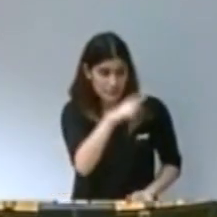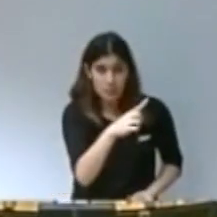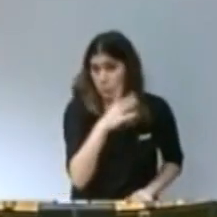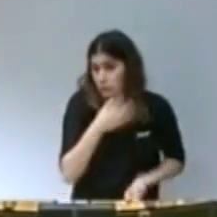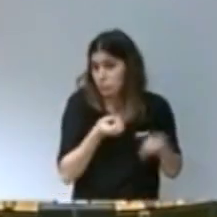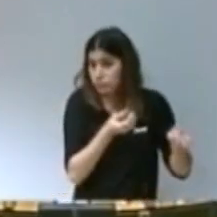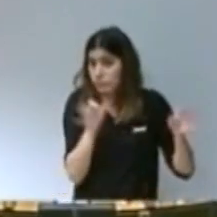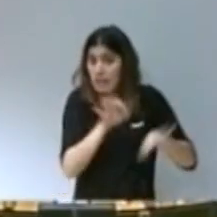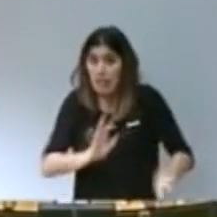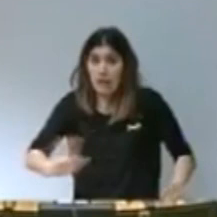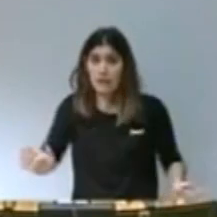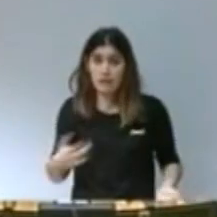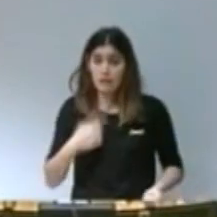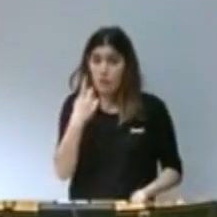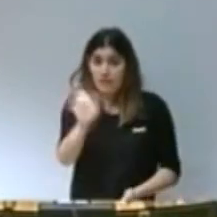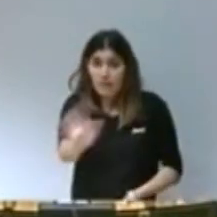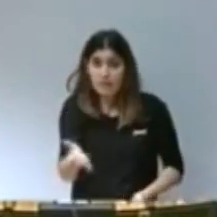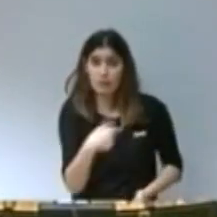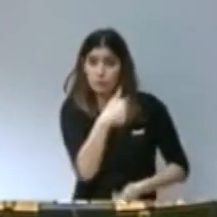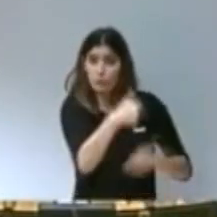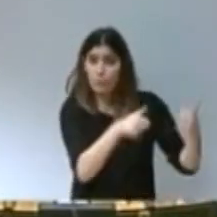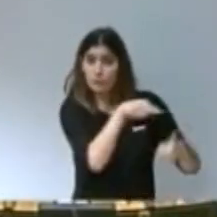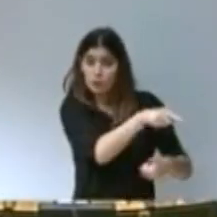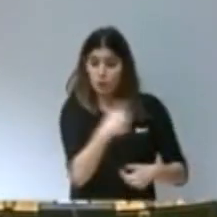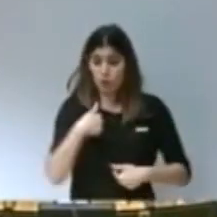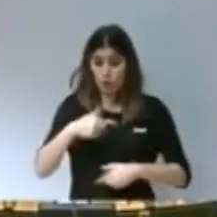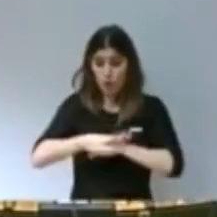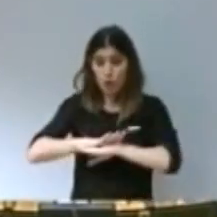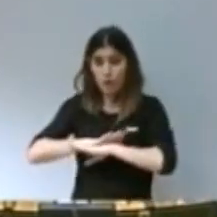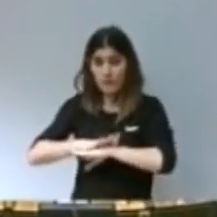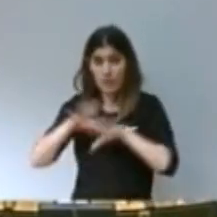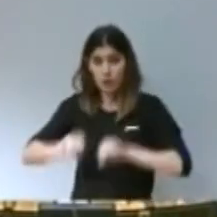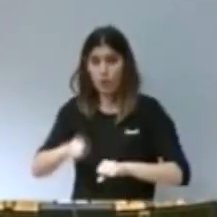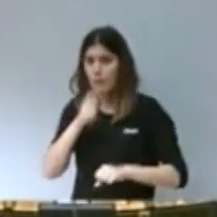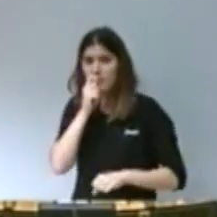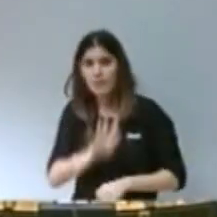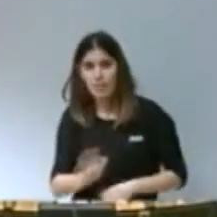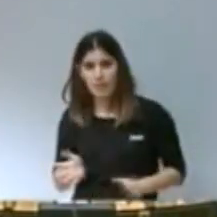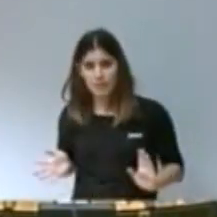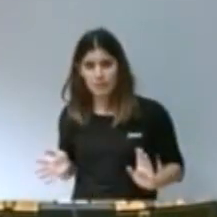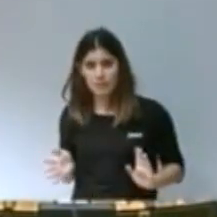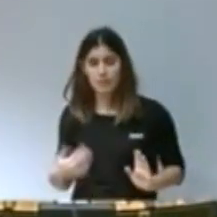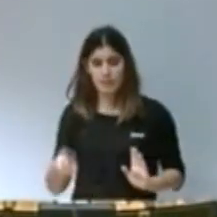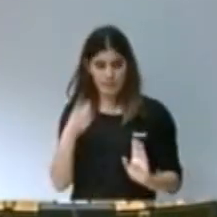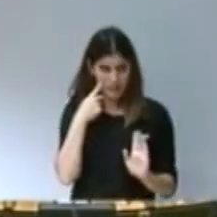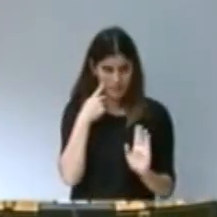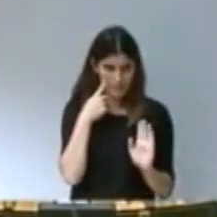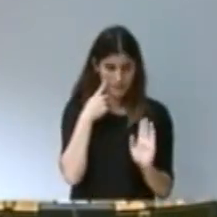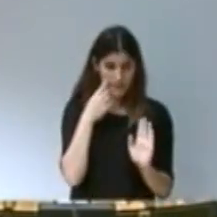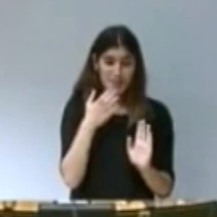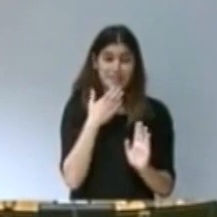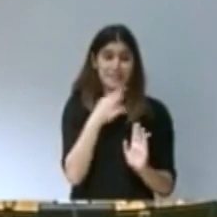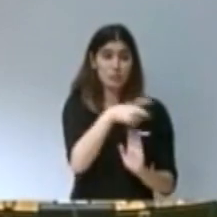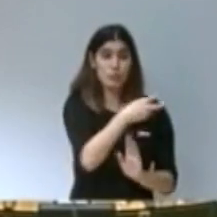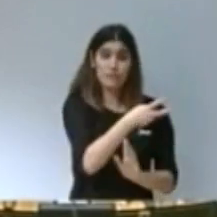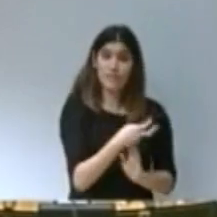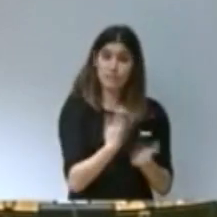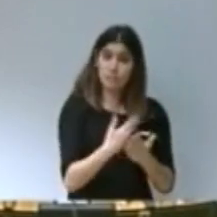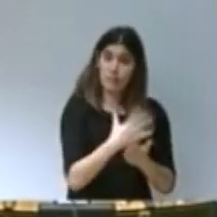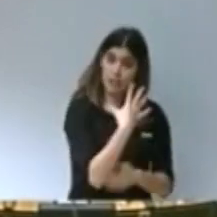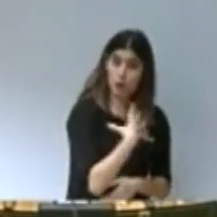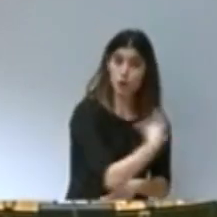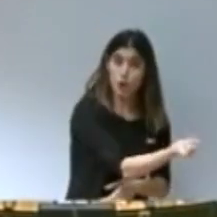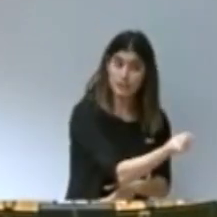no sàpiguen. Vostès en l'oposició, nosaltres en el govern, no passa res. Escolte, quan vostè vinga per tota